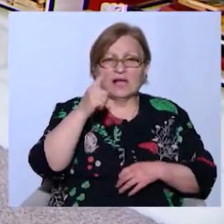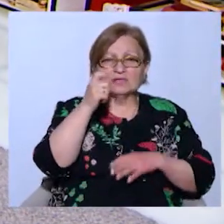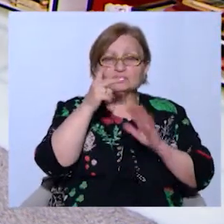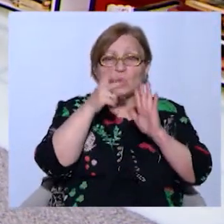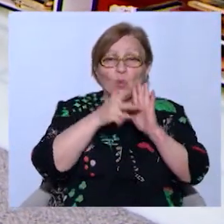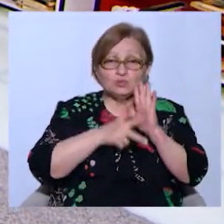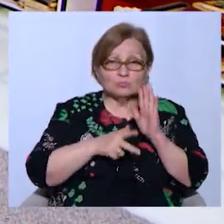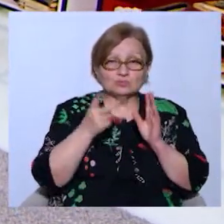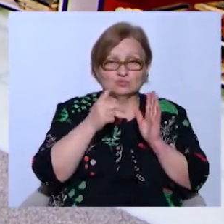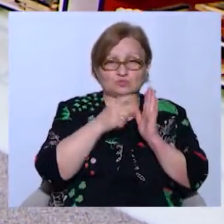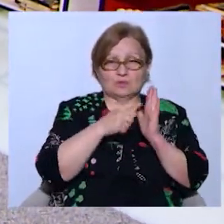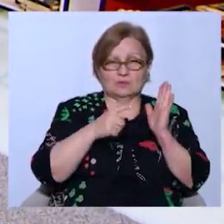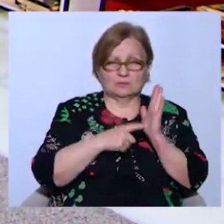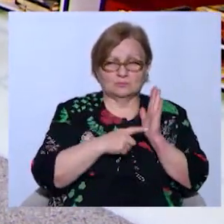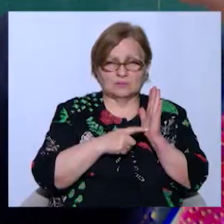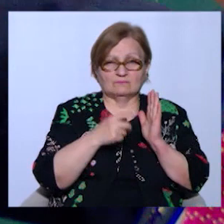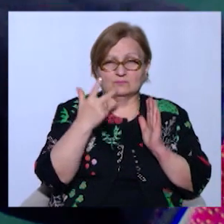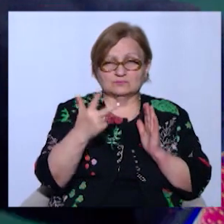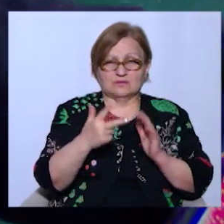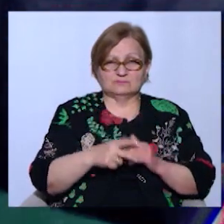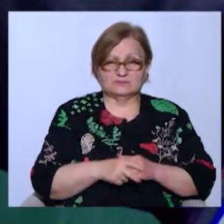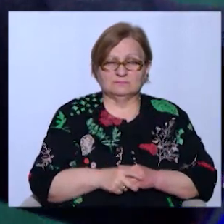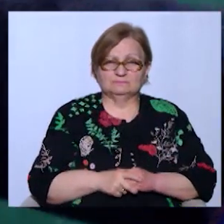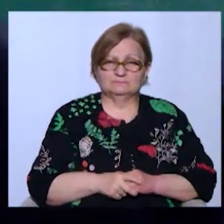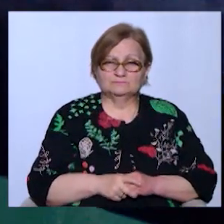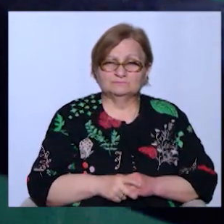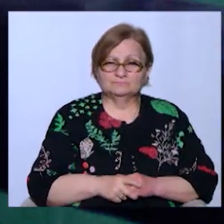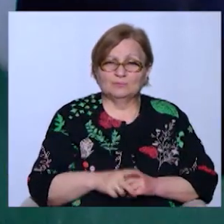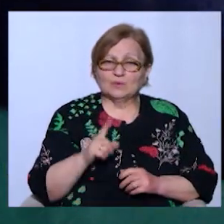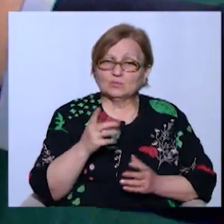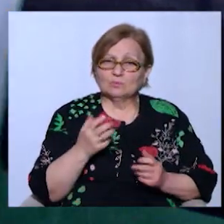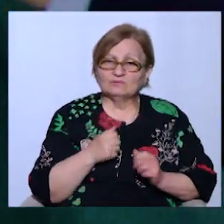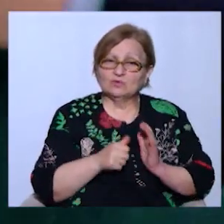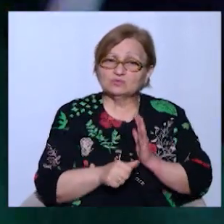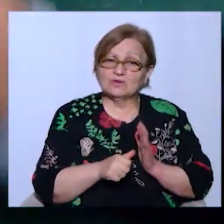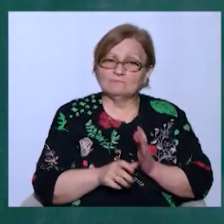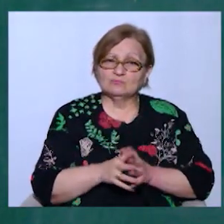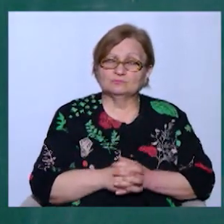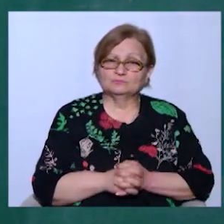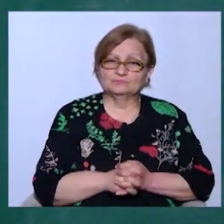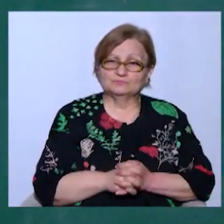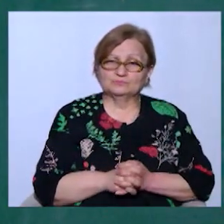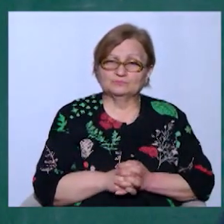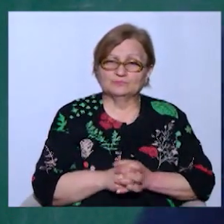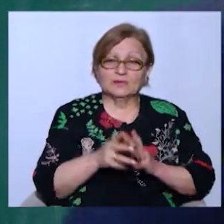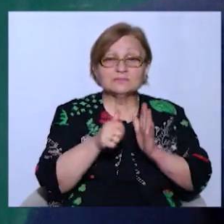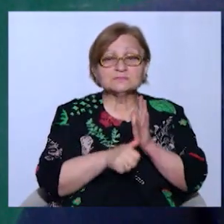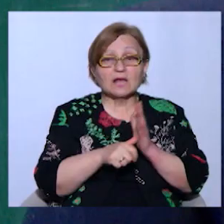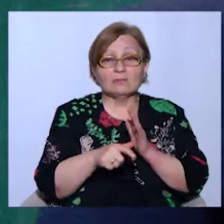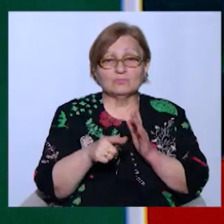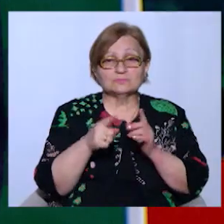3-ზე. 180 უნდა გავყო 3-ზე. რომ მივიღო 60, იმას 60 გრადუსიანი